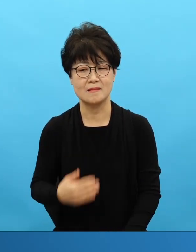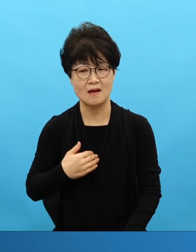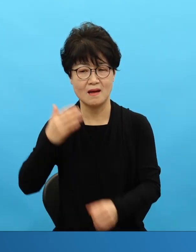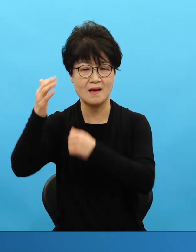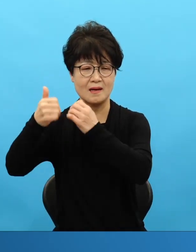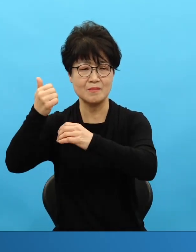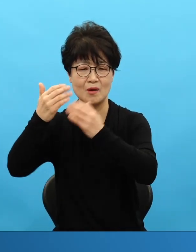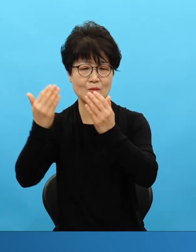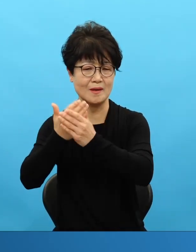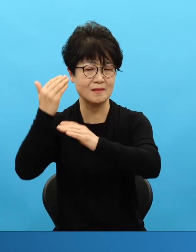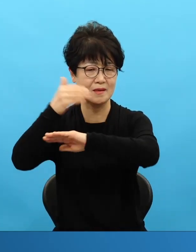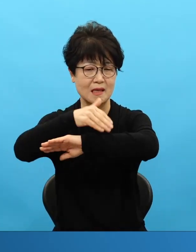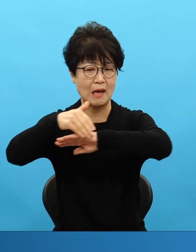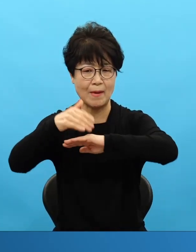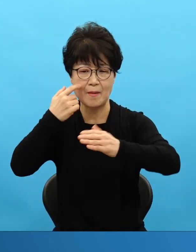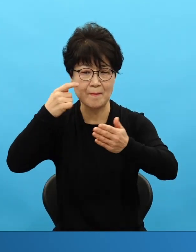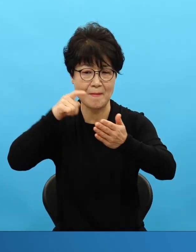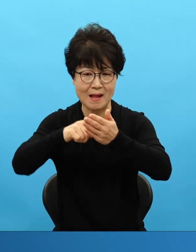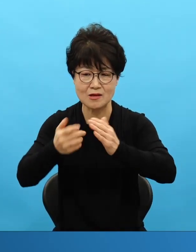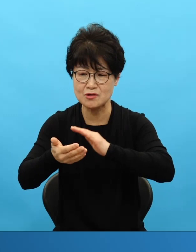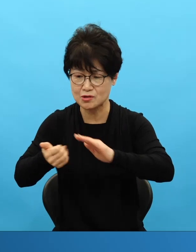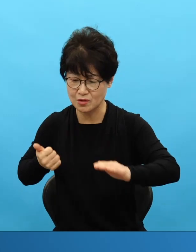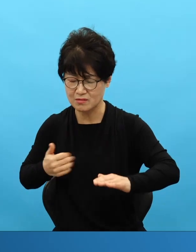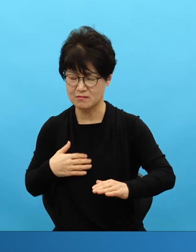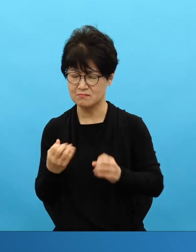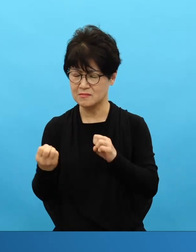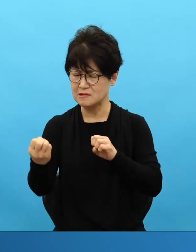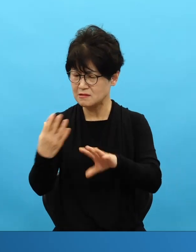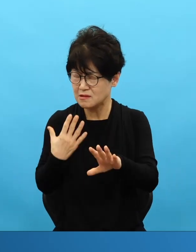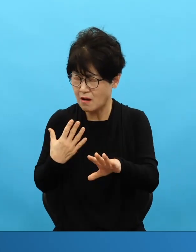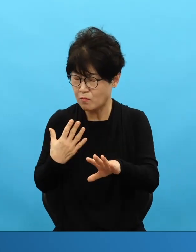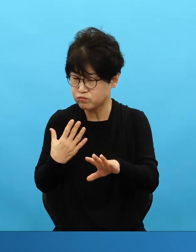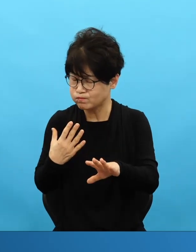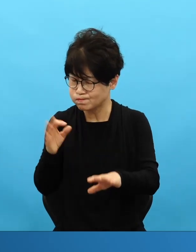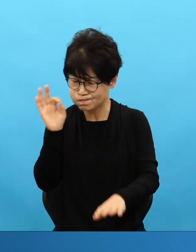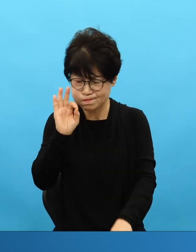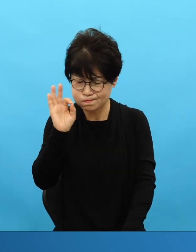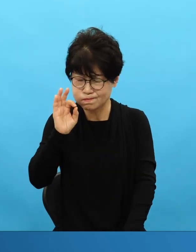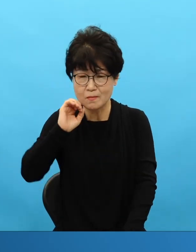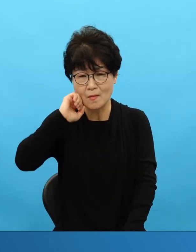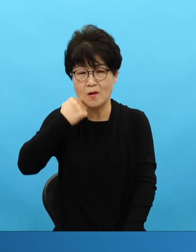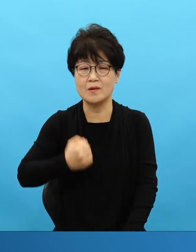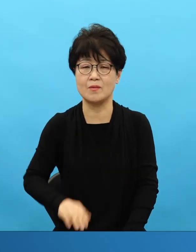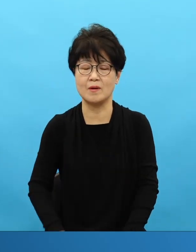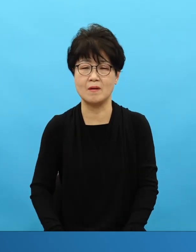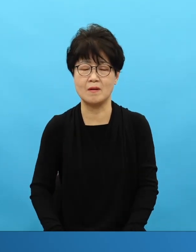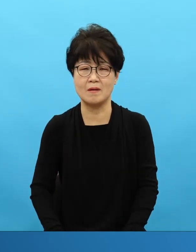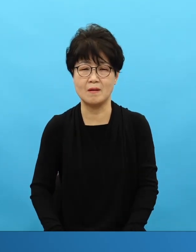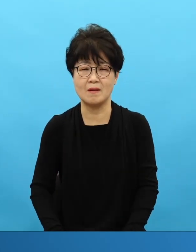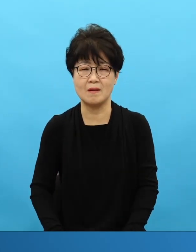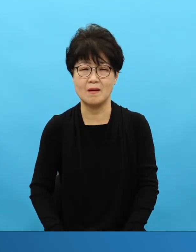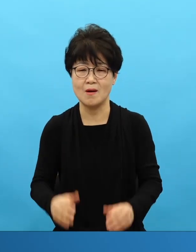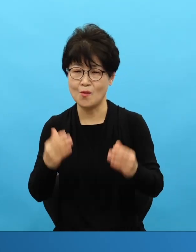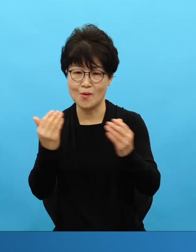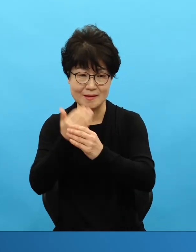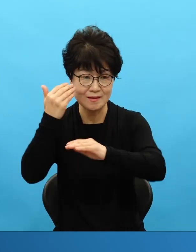오더라고요. Frankly, before I discovered this, no answers came to me. 이거 찾아고 난 뒤에 응답이 오기 시작해요. But after discovering this, I